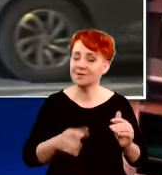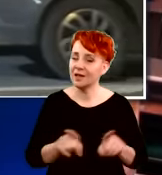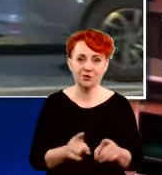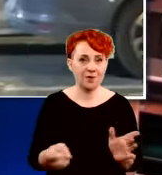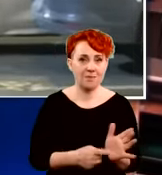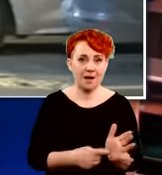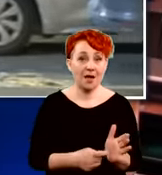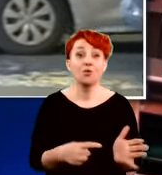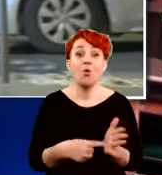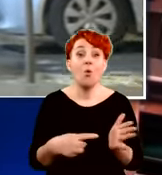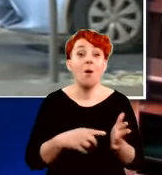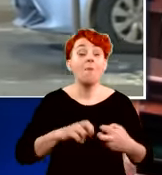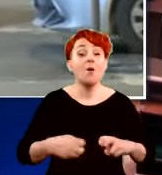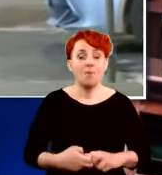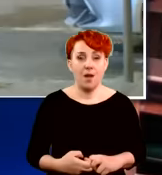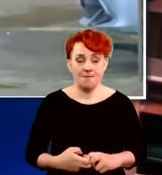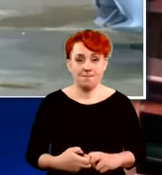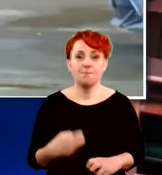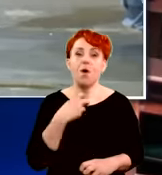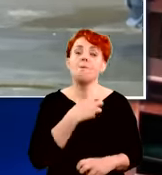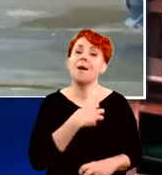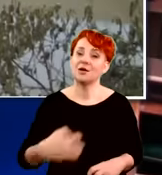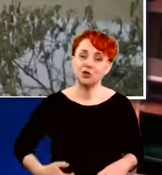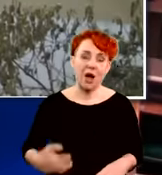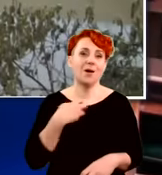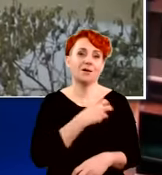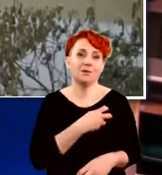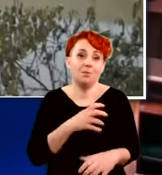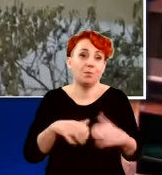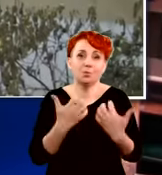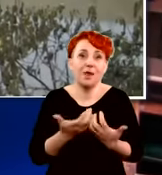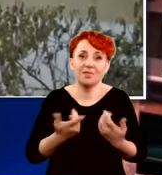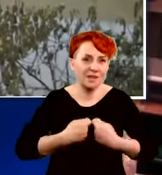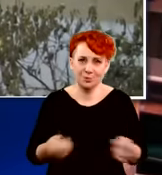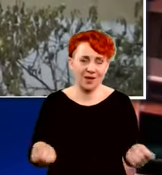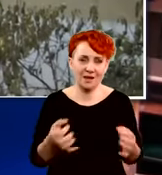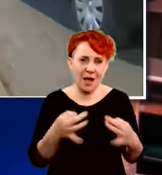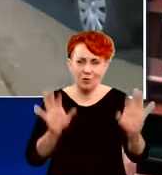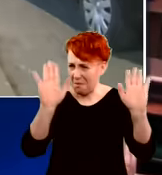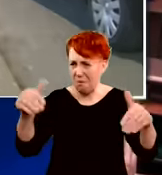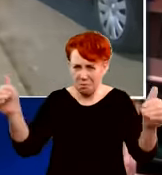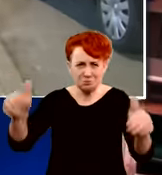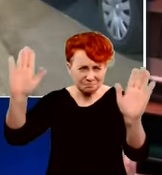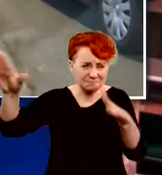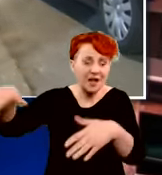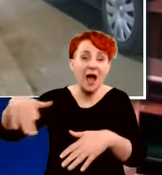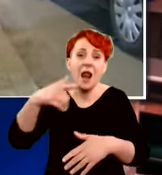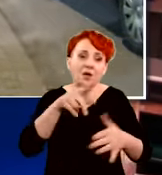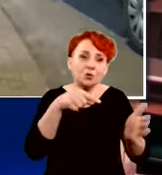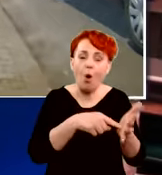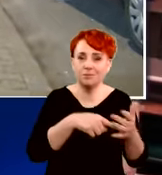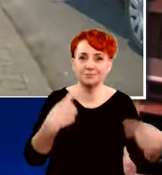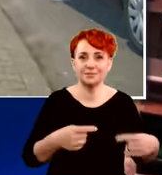mamy problem. Bo marszałek Sejmu, jak powiedziałam, nie sprzedaje samochodu. Znaczy może i sobie sprzedaje, ale wtedy nie sprzedawał. Więc